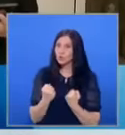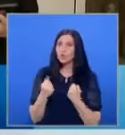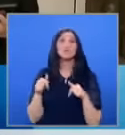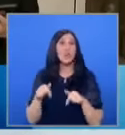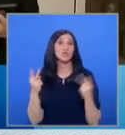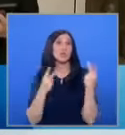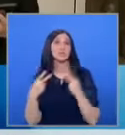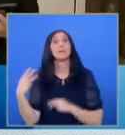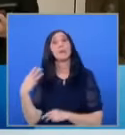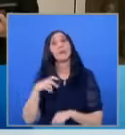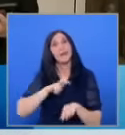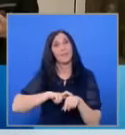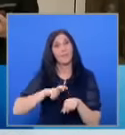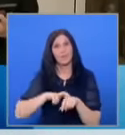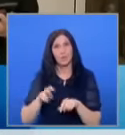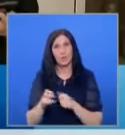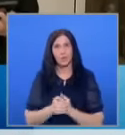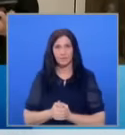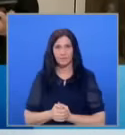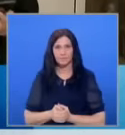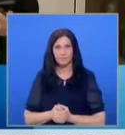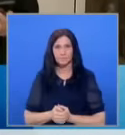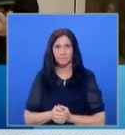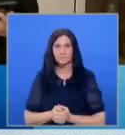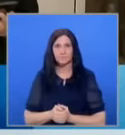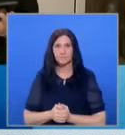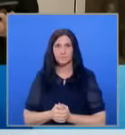Сега ще научим от Еляна Димитрова.